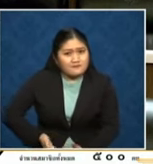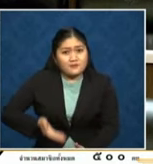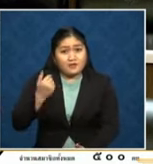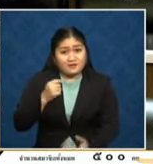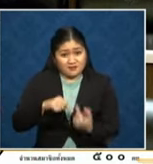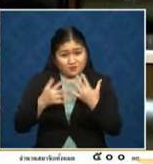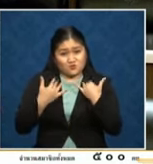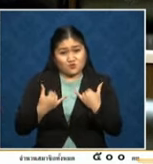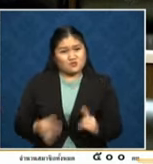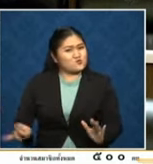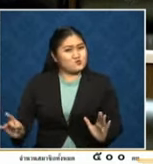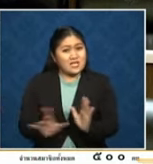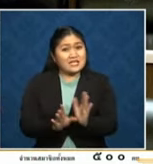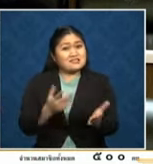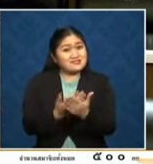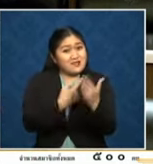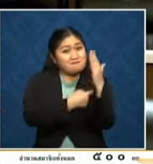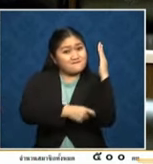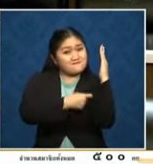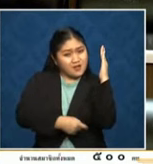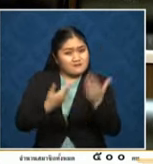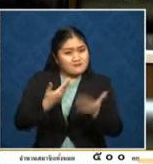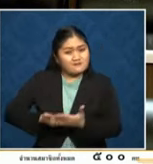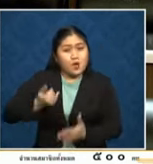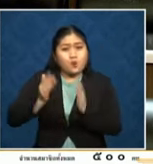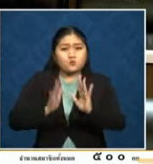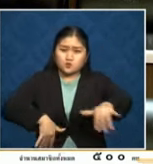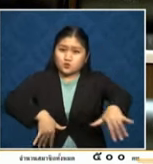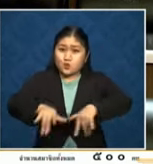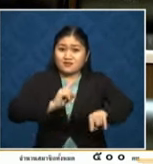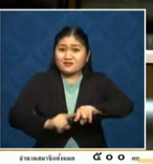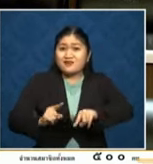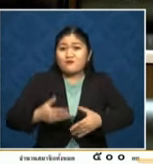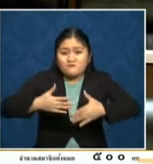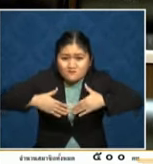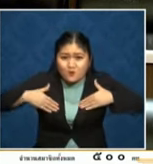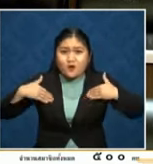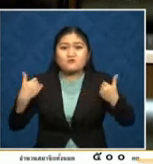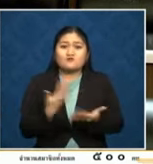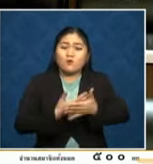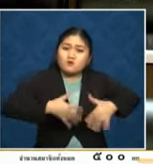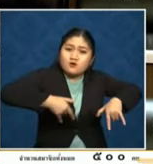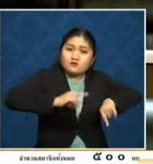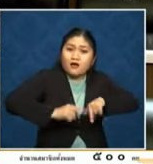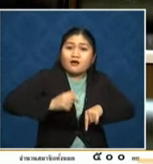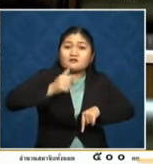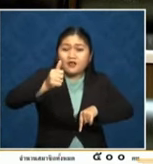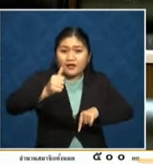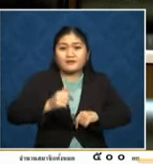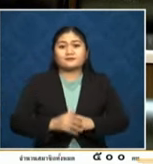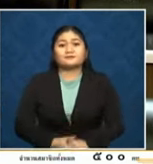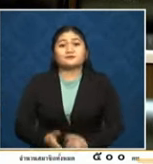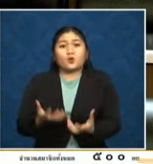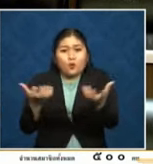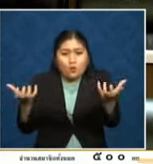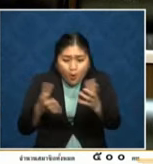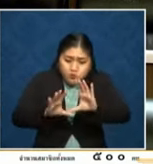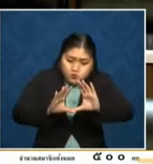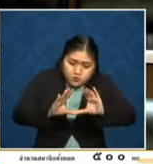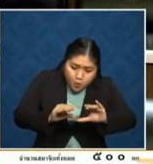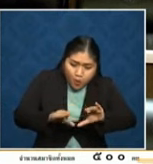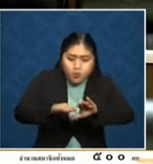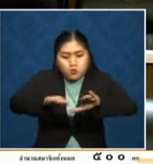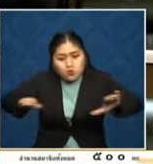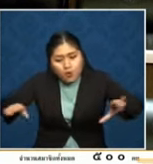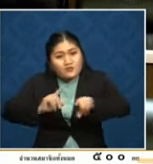ที่สุดยางก็เป็นราคาพี่น้องชาวสวนยางก็จะมีความสุขผลิตภัณฑ์ต่างๆครับท่านประธานครับหมอนที่นอนอะไรต่